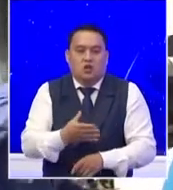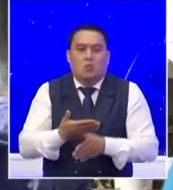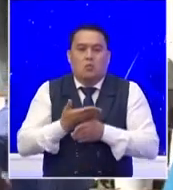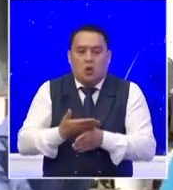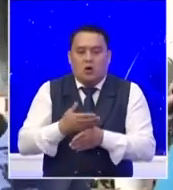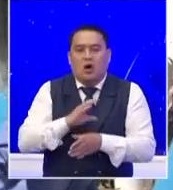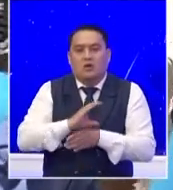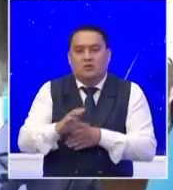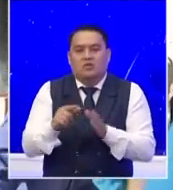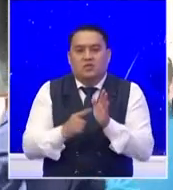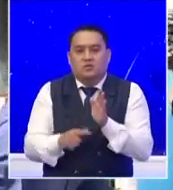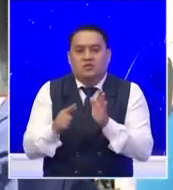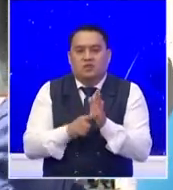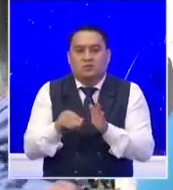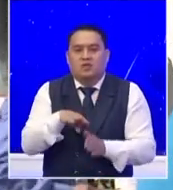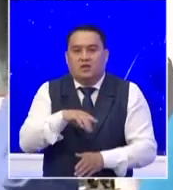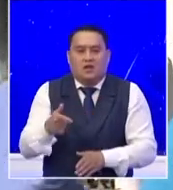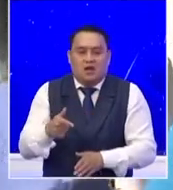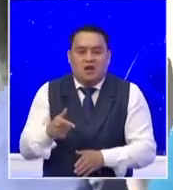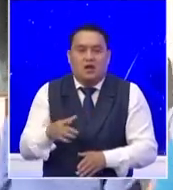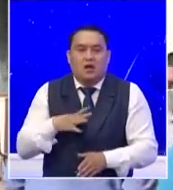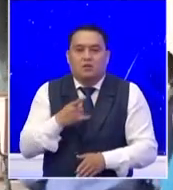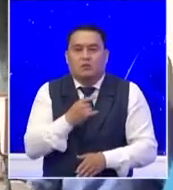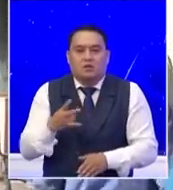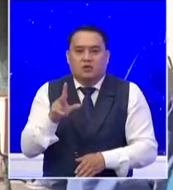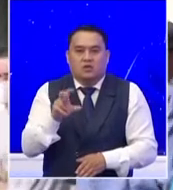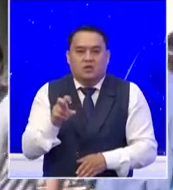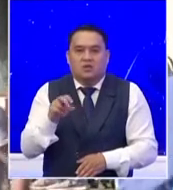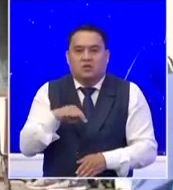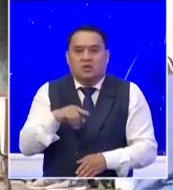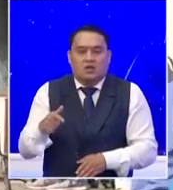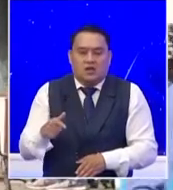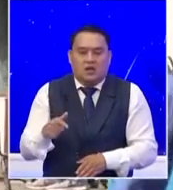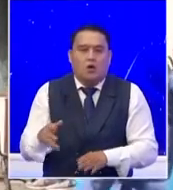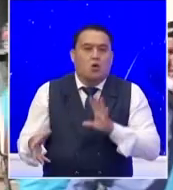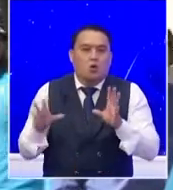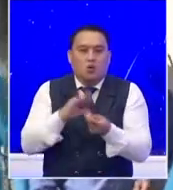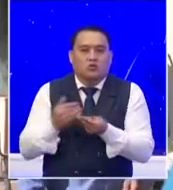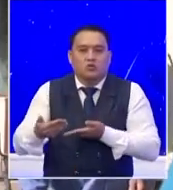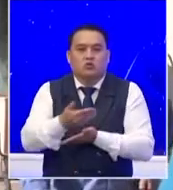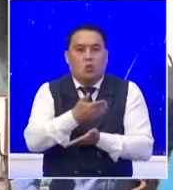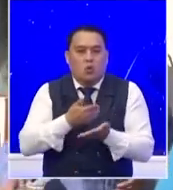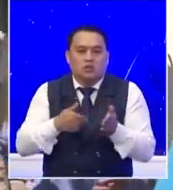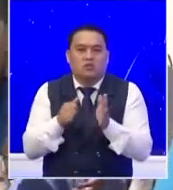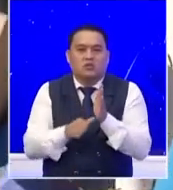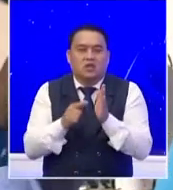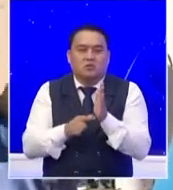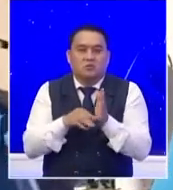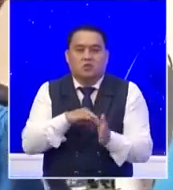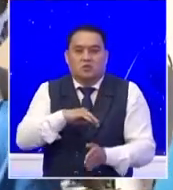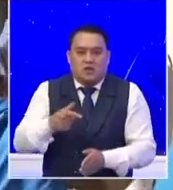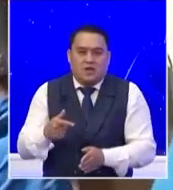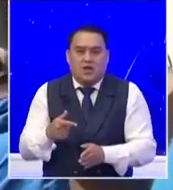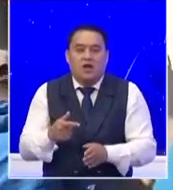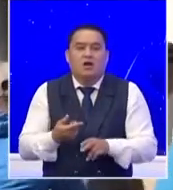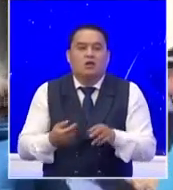Минимально отправили 77 тенге, максимально 1 миллион 300 тысяч тенге. Общий сбор превысил уже 70 миллионов тенге.